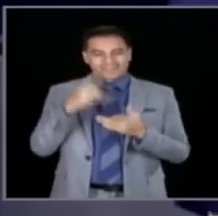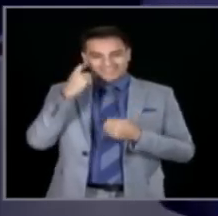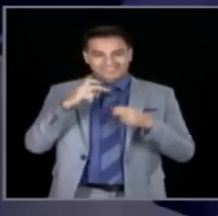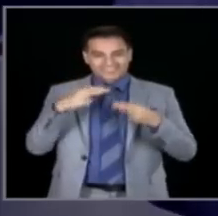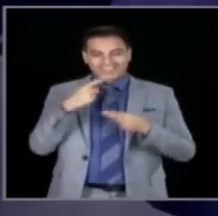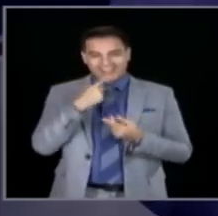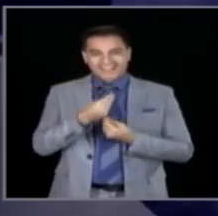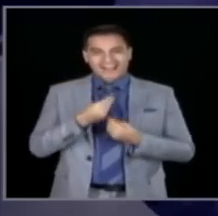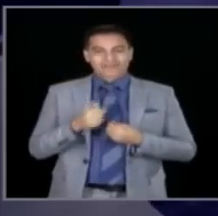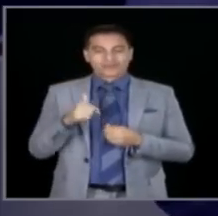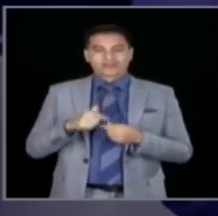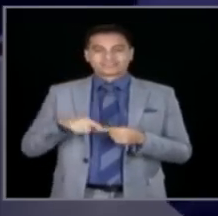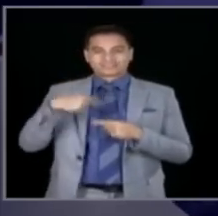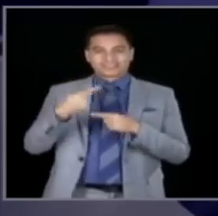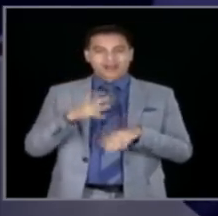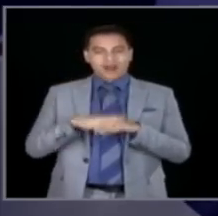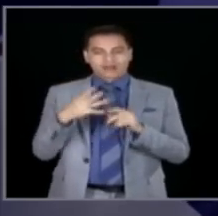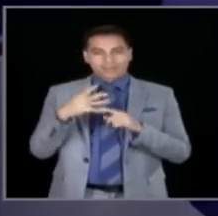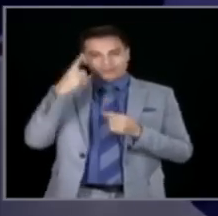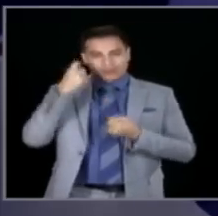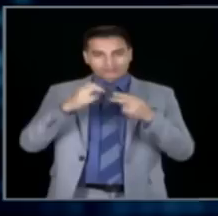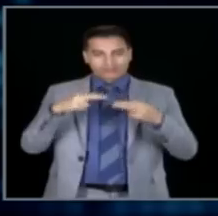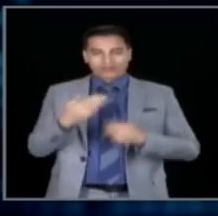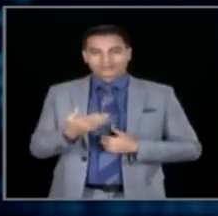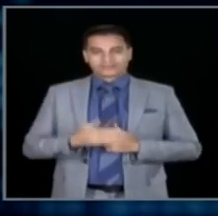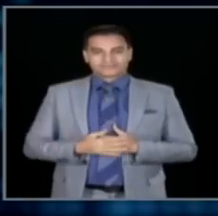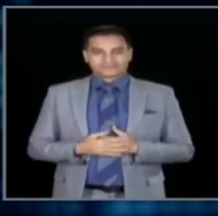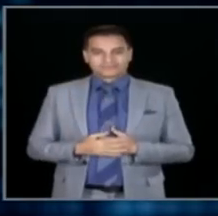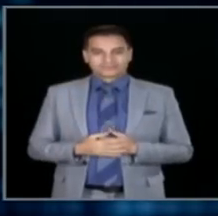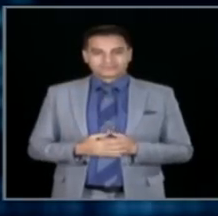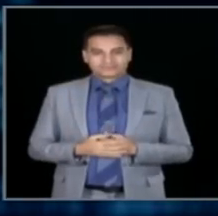الضغط. ودلوقتي مع الفقره الرابعه، فقره تحت الضغط.